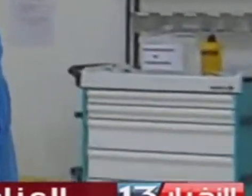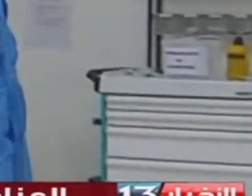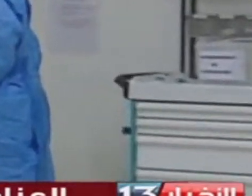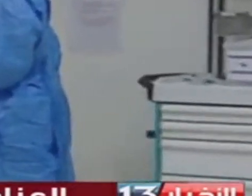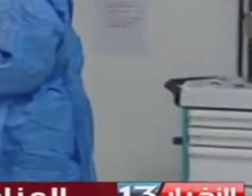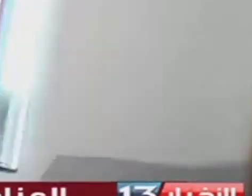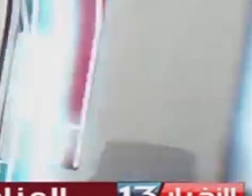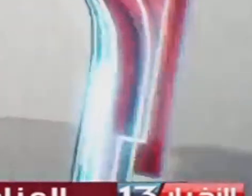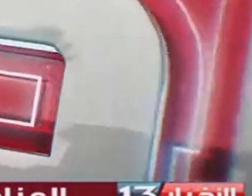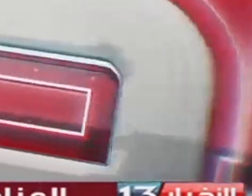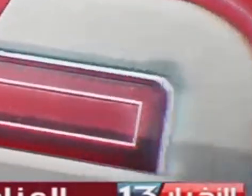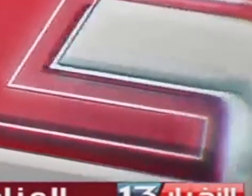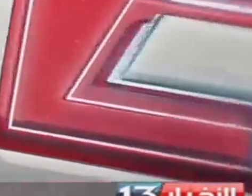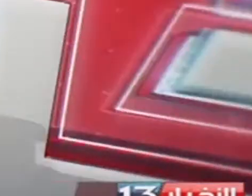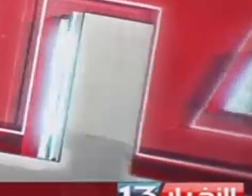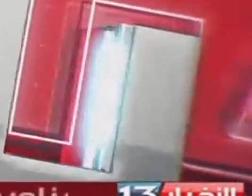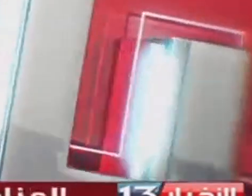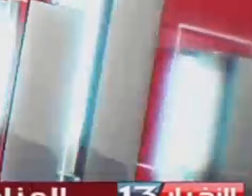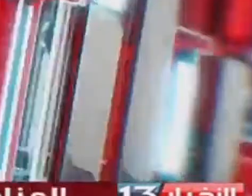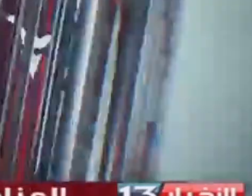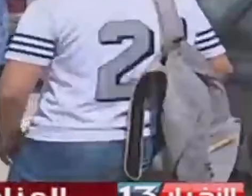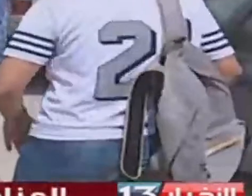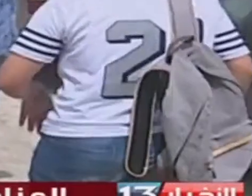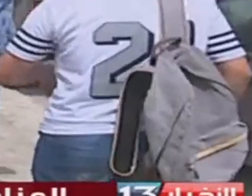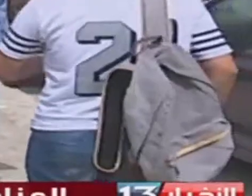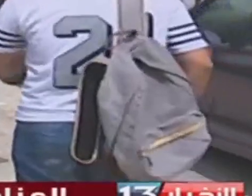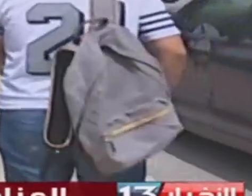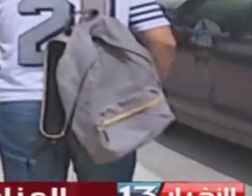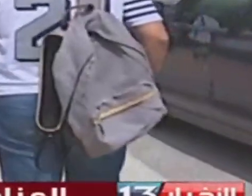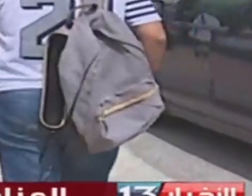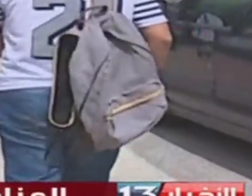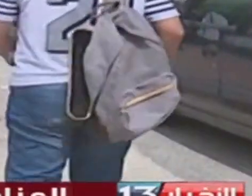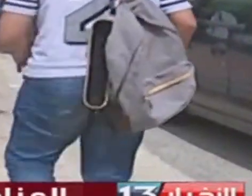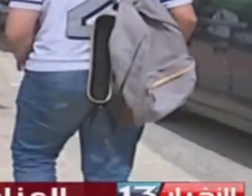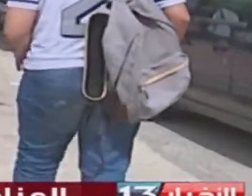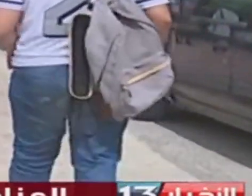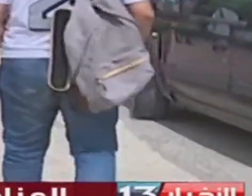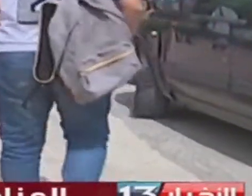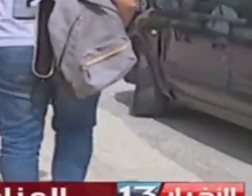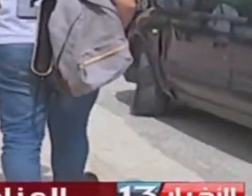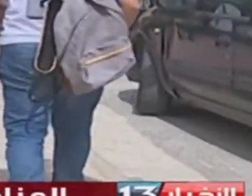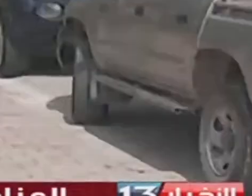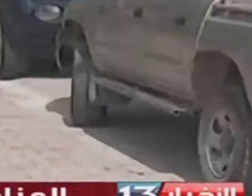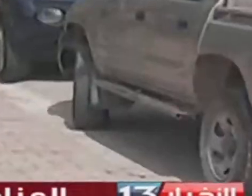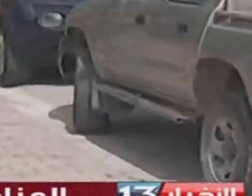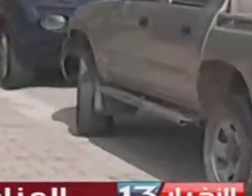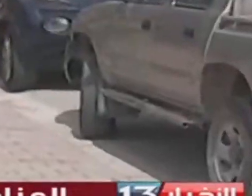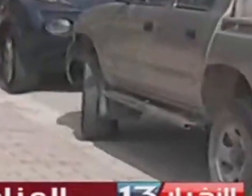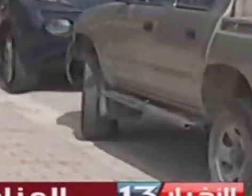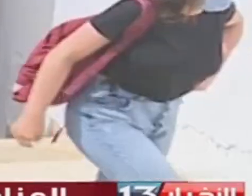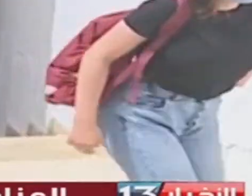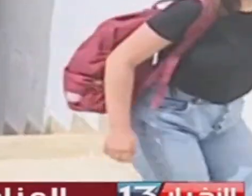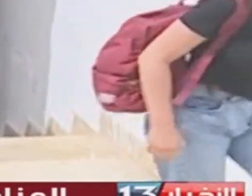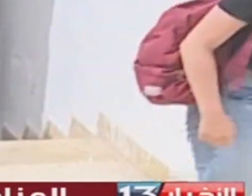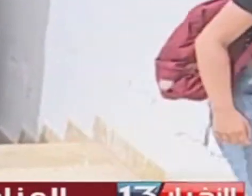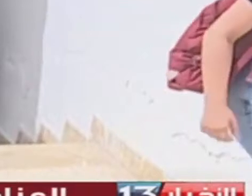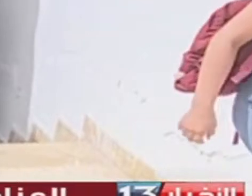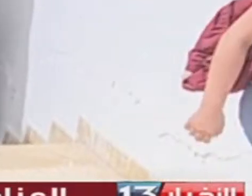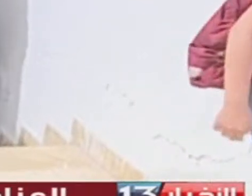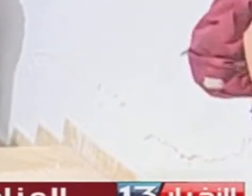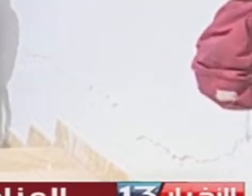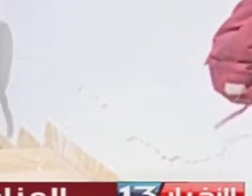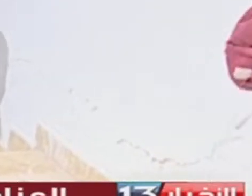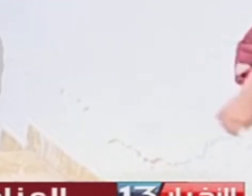وثلاثمائه واربعين مصابا في اخر ايام اختبارات البكالوريا عديد المترشحين لدوره الرئيسيه